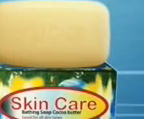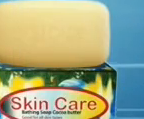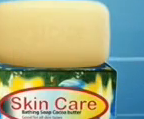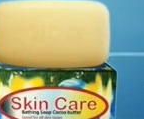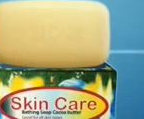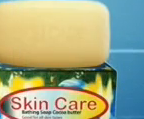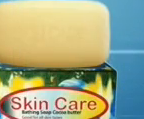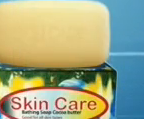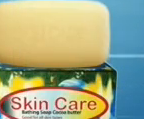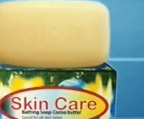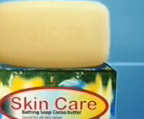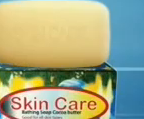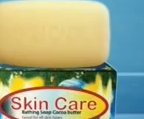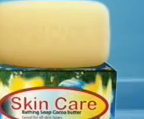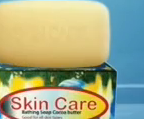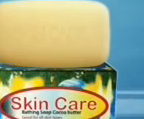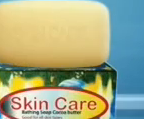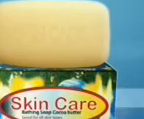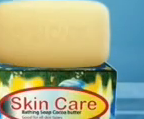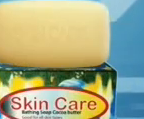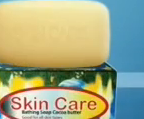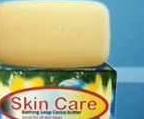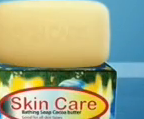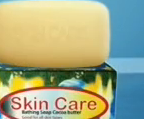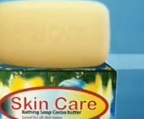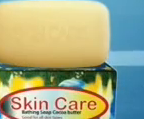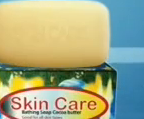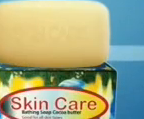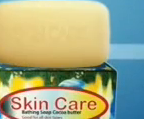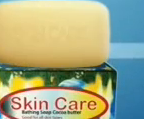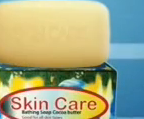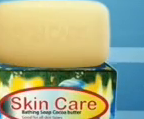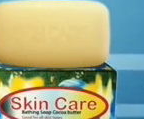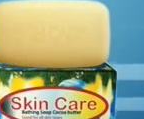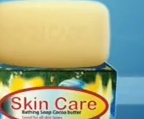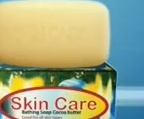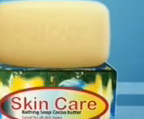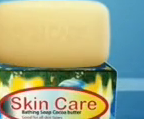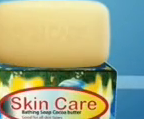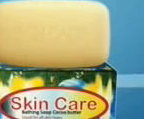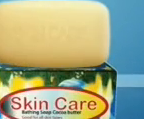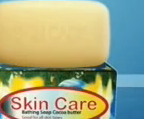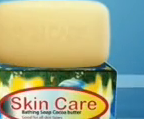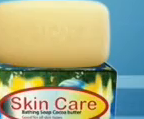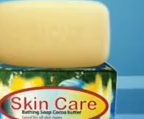Amawulire g'ebyobusuubuzi nga gakutuusibwako Samona abakola ebizigo ebitalaba ku ndwadde za lususu.